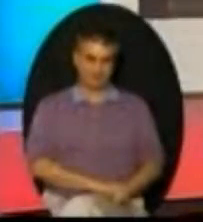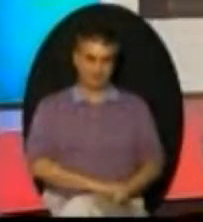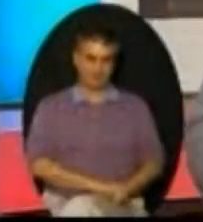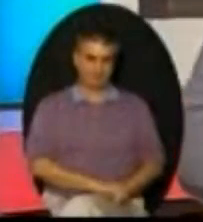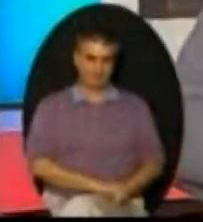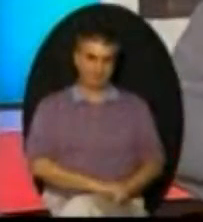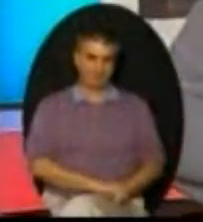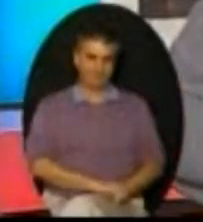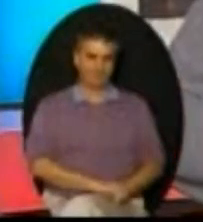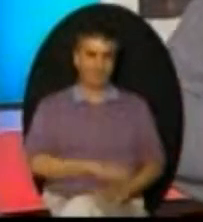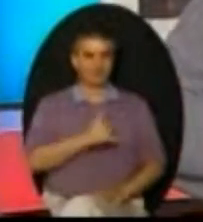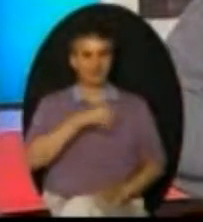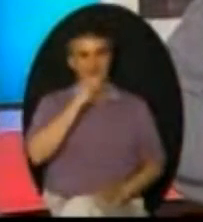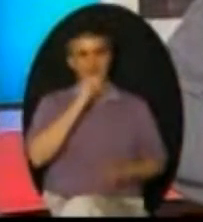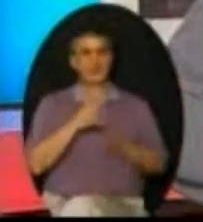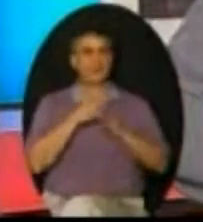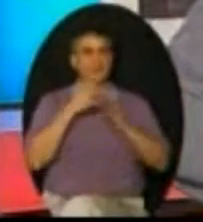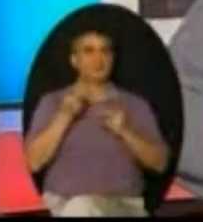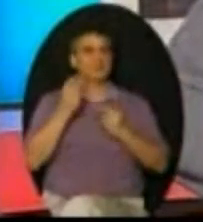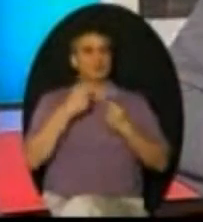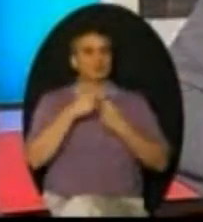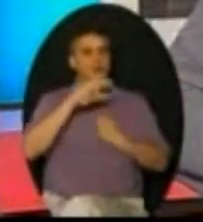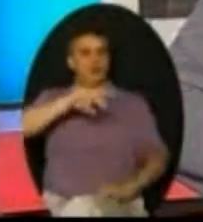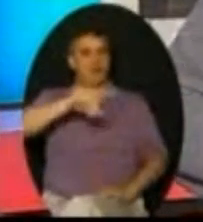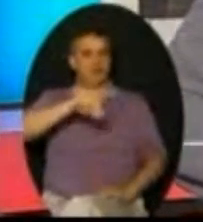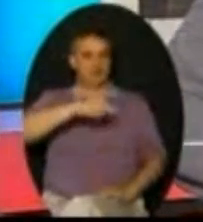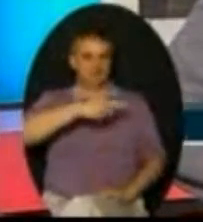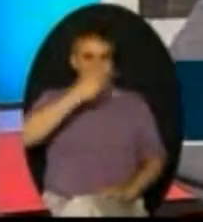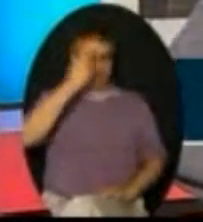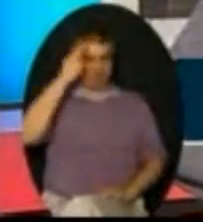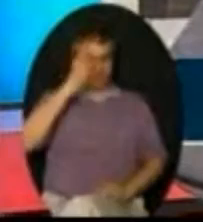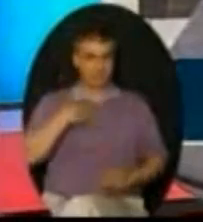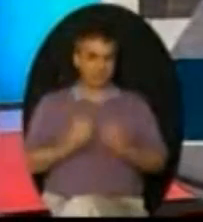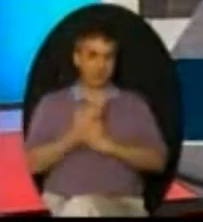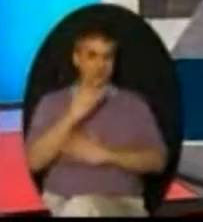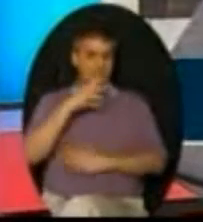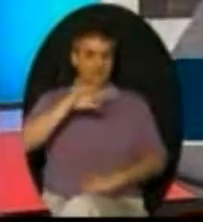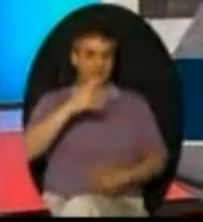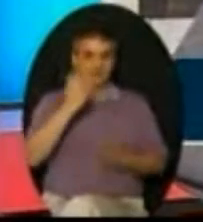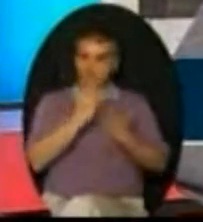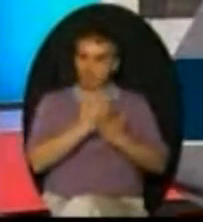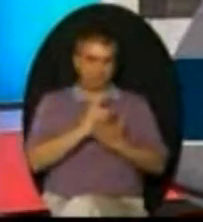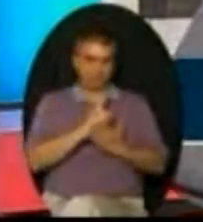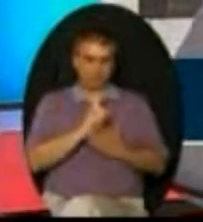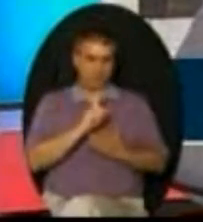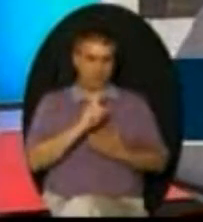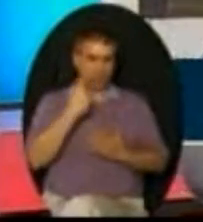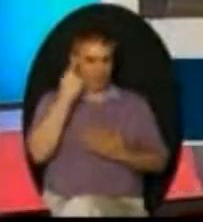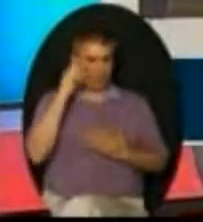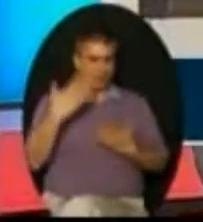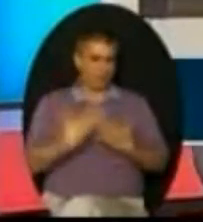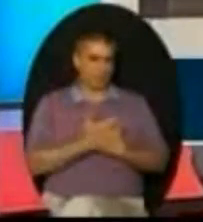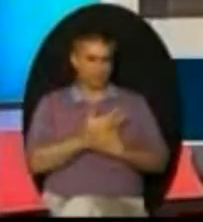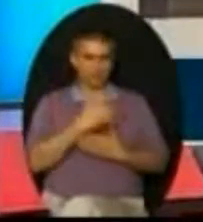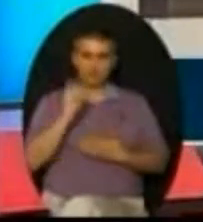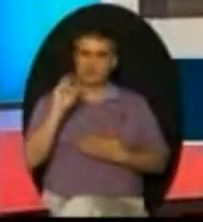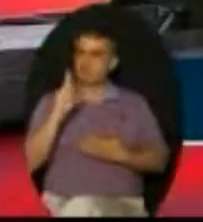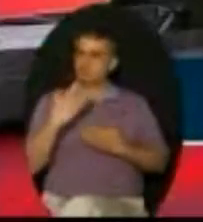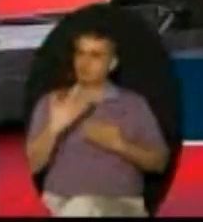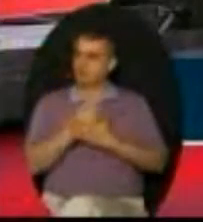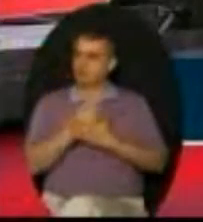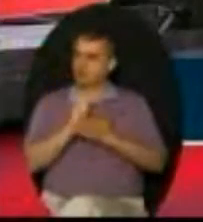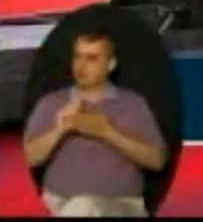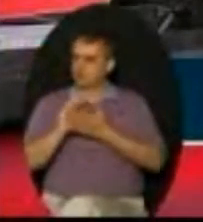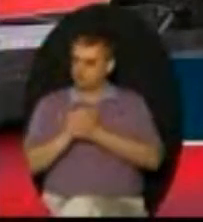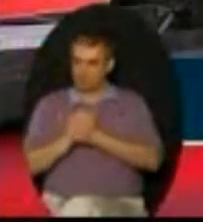אנחנו עכשיו נרחיב על ענייני הקזינו, הרעיון להקים קזינו באילת, זה לא רעיון חדש, יניר קוזין כתבנו, שלום לך.